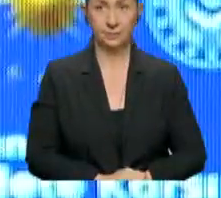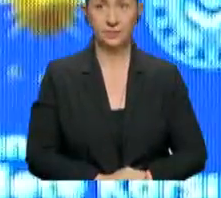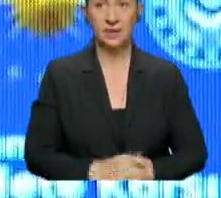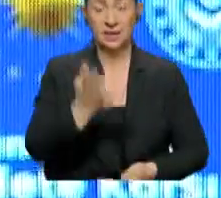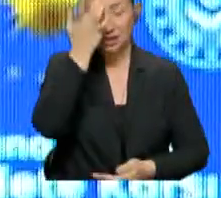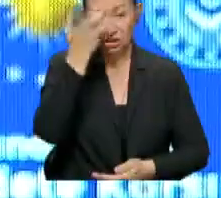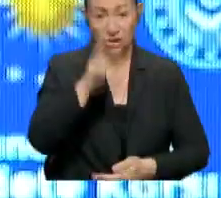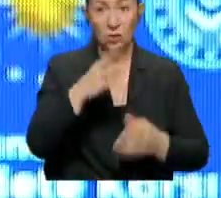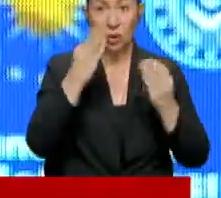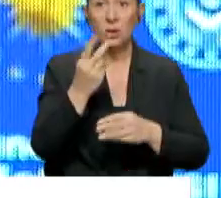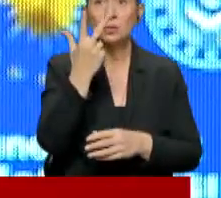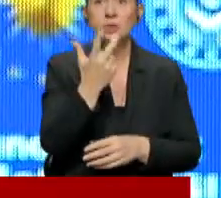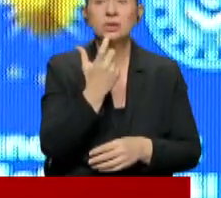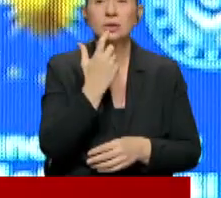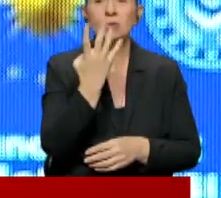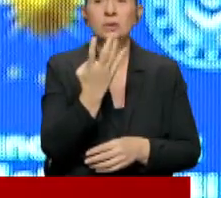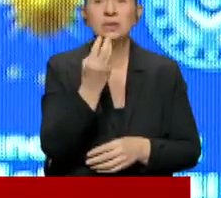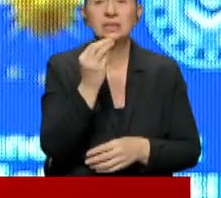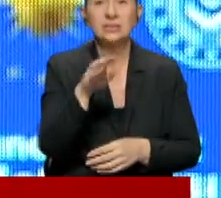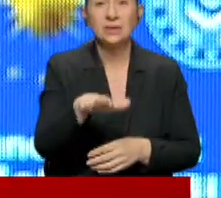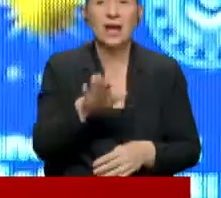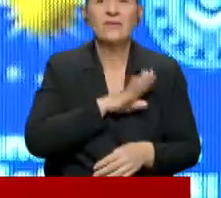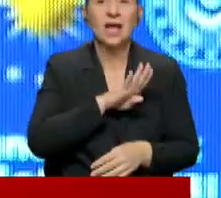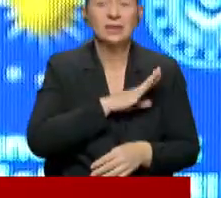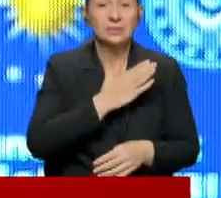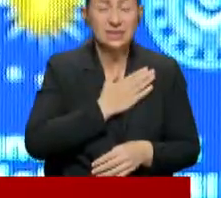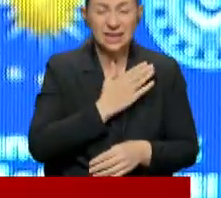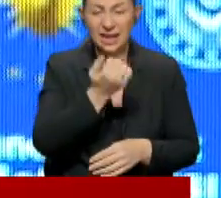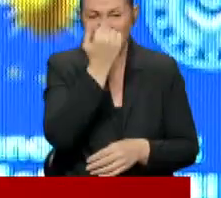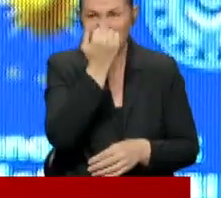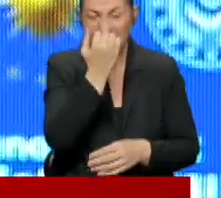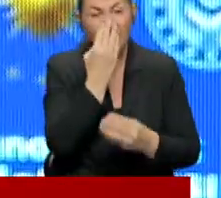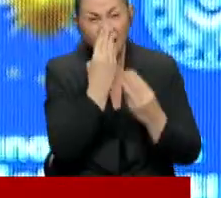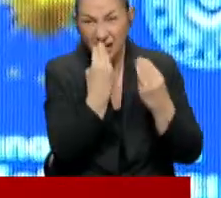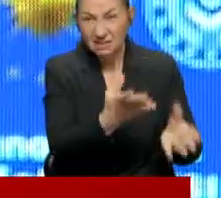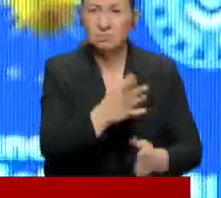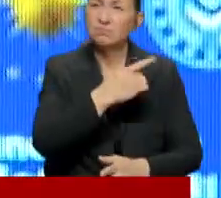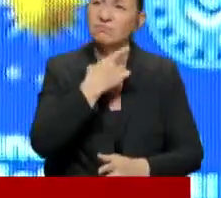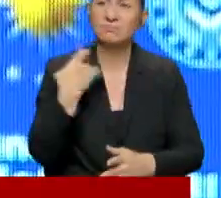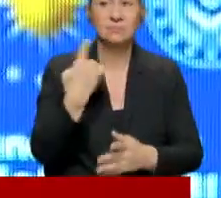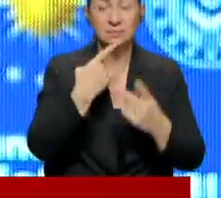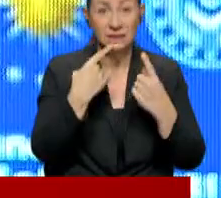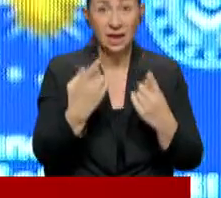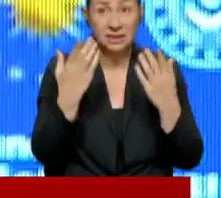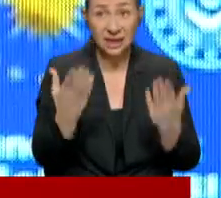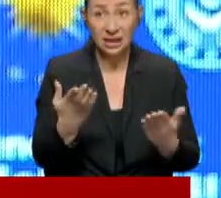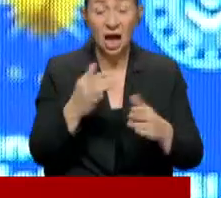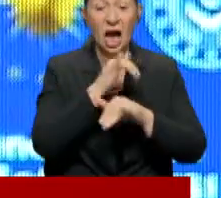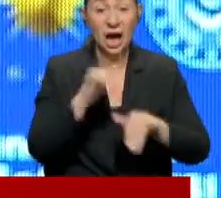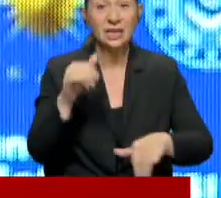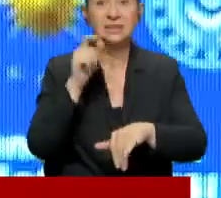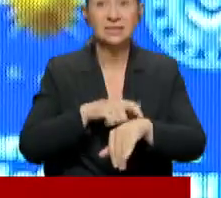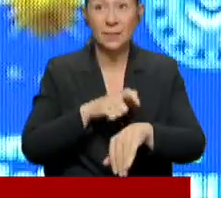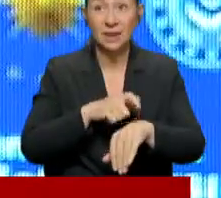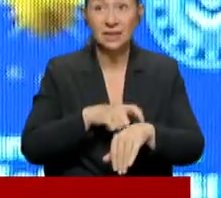şeyi denilen 3 yaşında 4 yaşındaki yavrumuzun kanını yerde bırakmayalım derken aynı